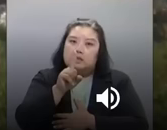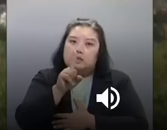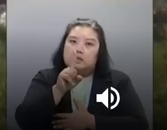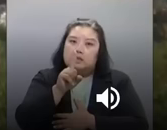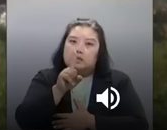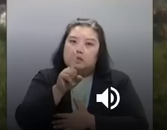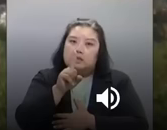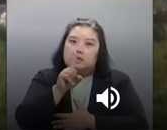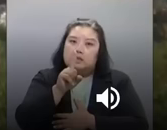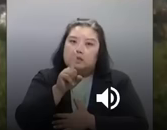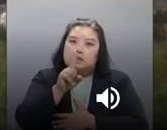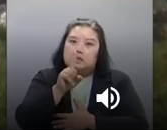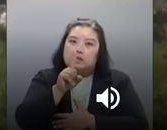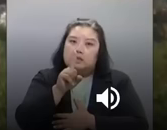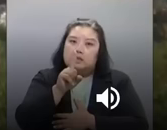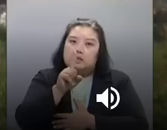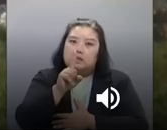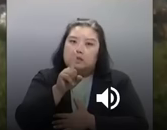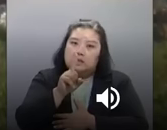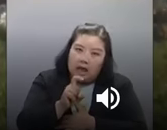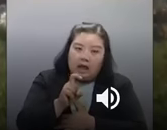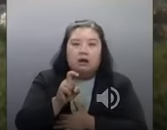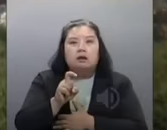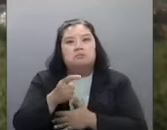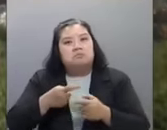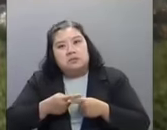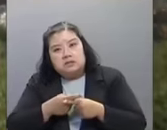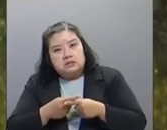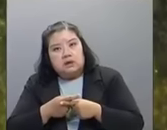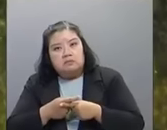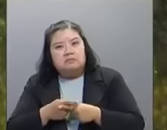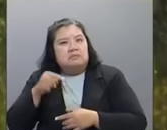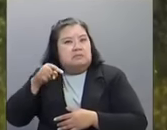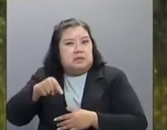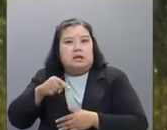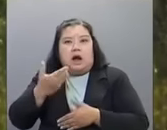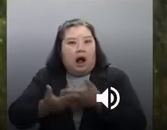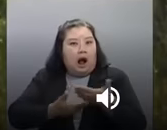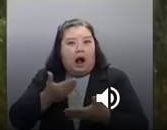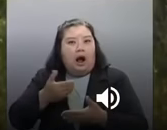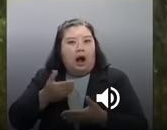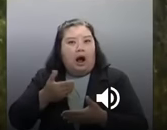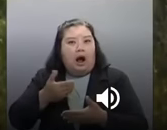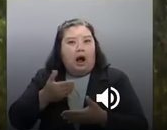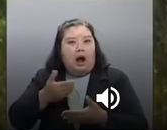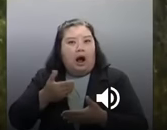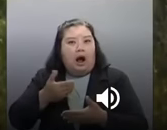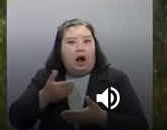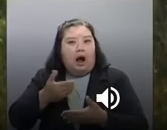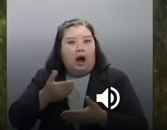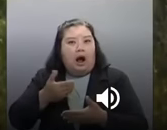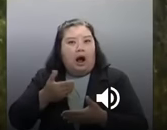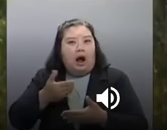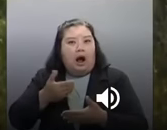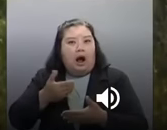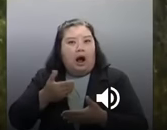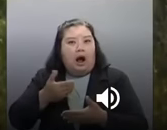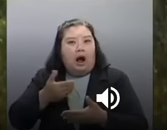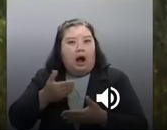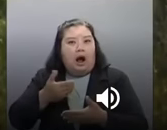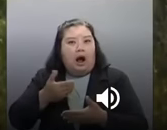ตตุเลตาสิตาปราอูเวด้านี่หรอ แฝงไปด้วยธุรกิจค้าประเวณีดึงดูดผู้หญิง เทวดาน